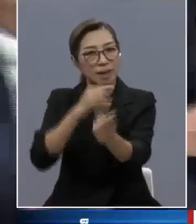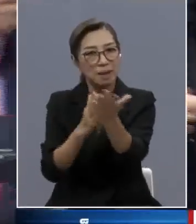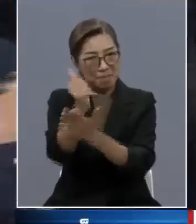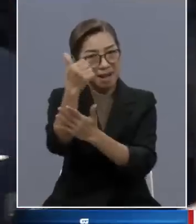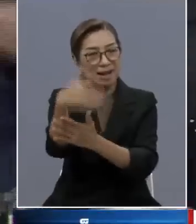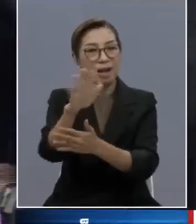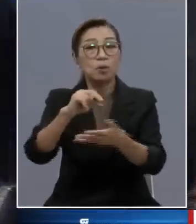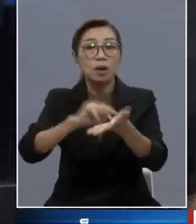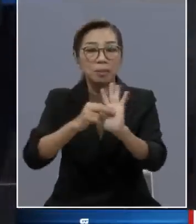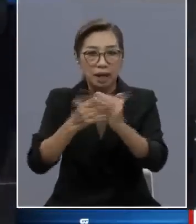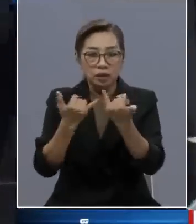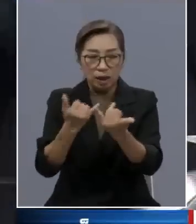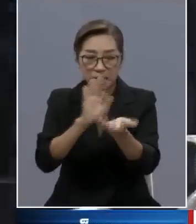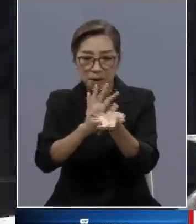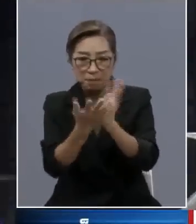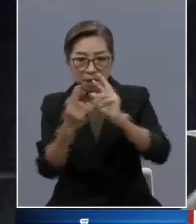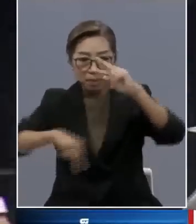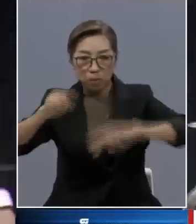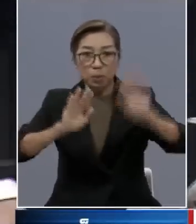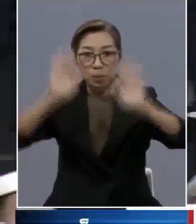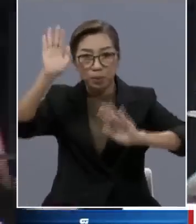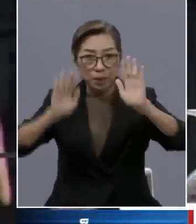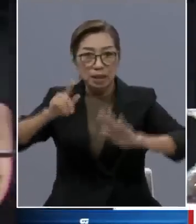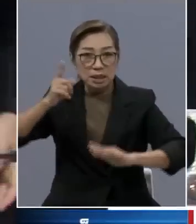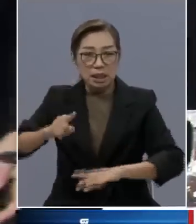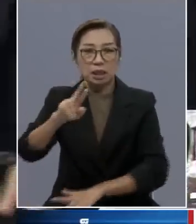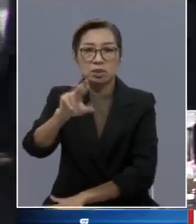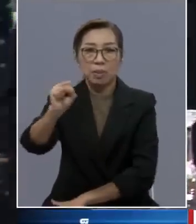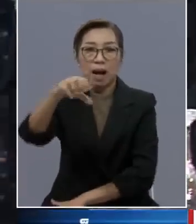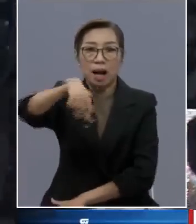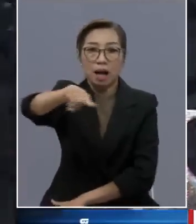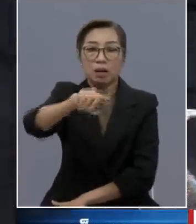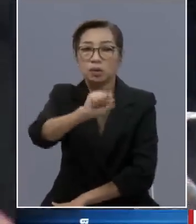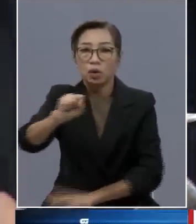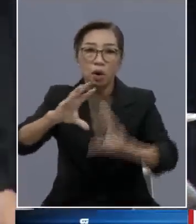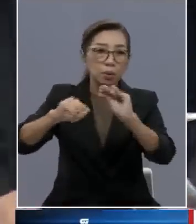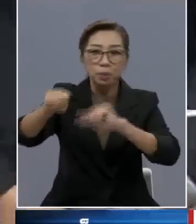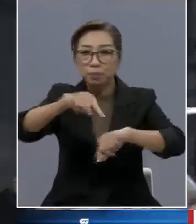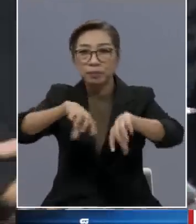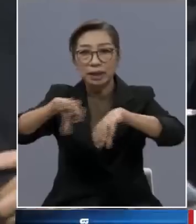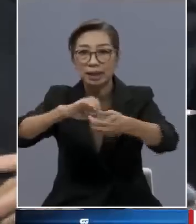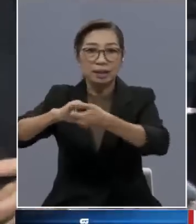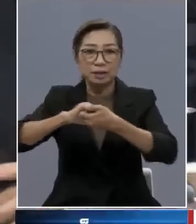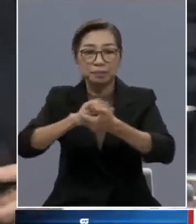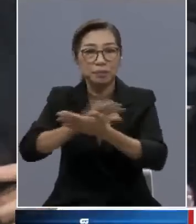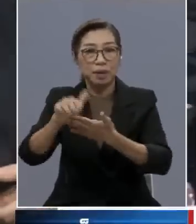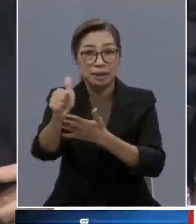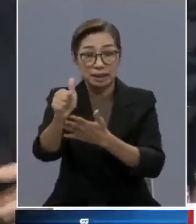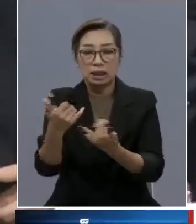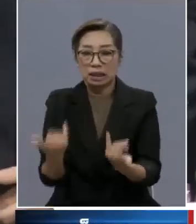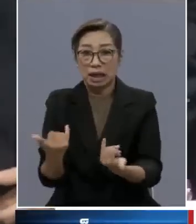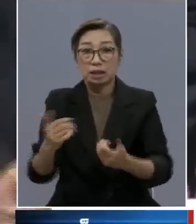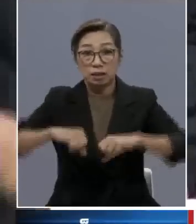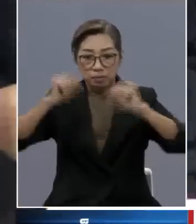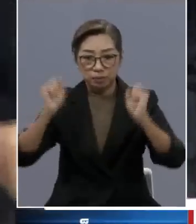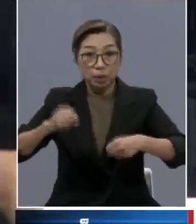นผ่านกลับมาสู่ระบบประชาธิปไตยผ่านระบบรัฐสภาอย่างสันติแล้วจุดประสงค์ของการทำบันทึกความเข้าใจร่วมกันในการจัดตั้งรั